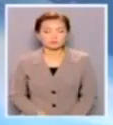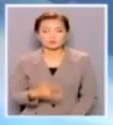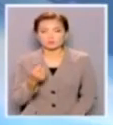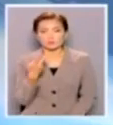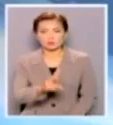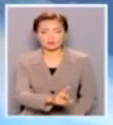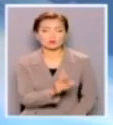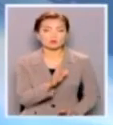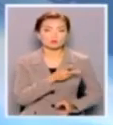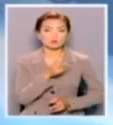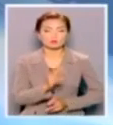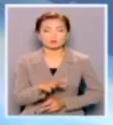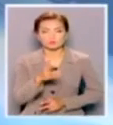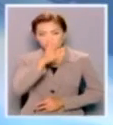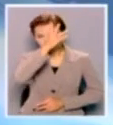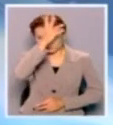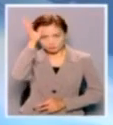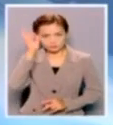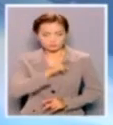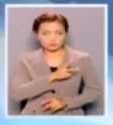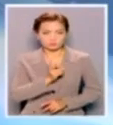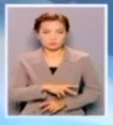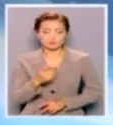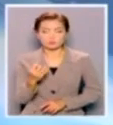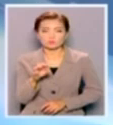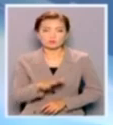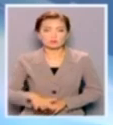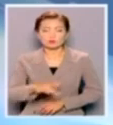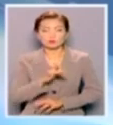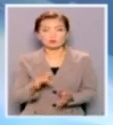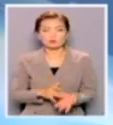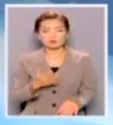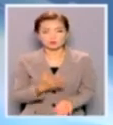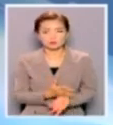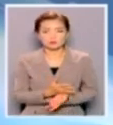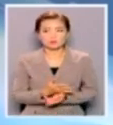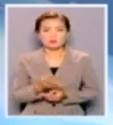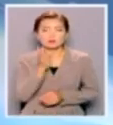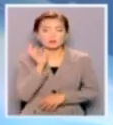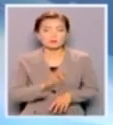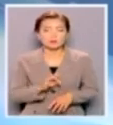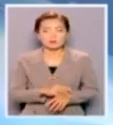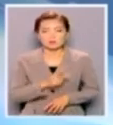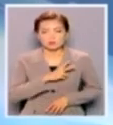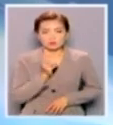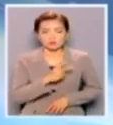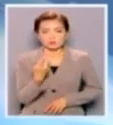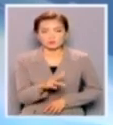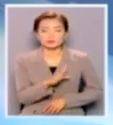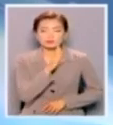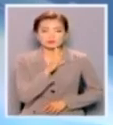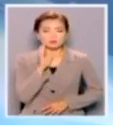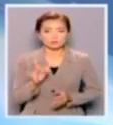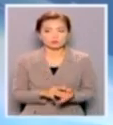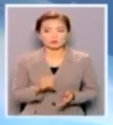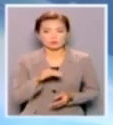Еще два летальных случая от COVID-19 зарегистрировано в Атырауской области. От коронавирусной инфекции скончались две женщины